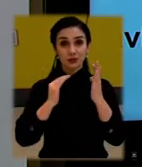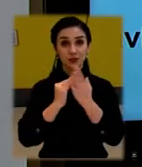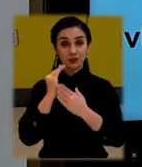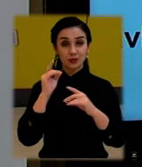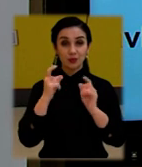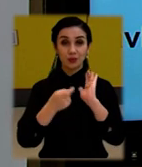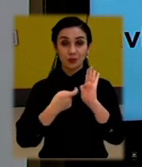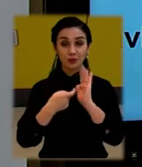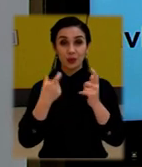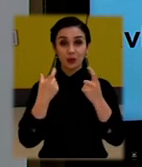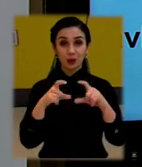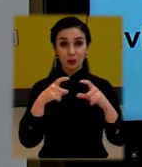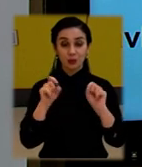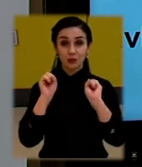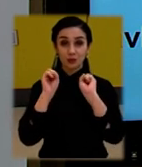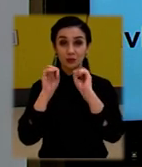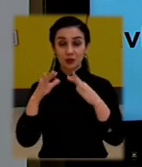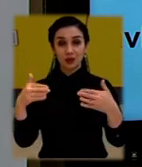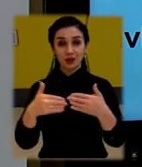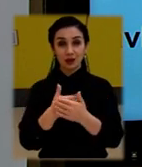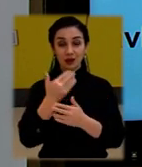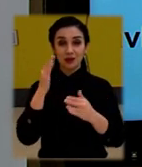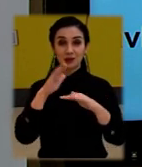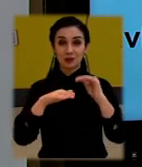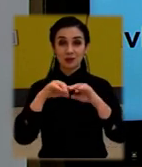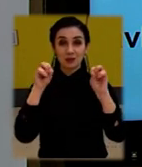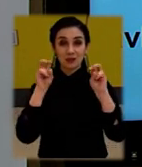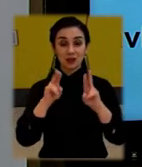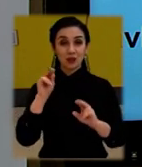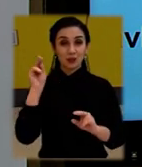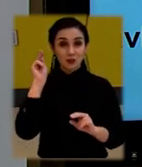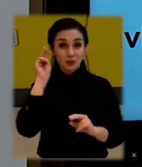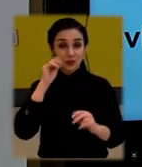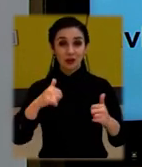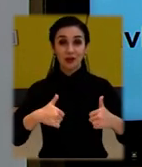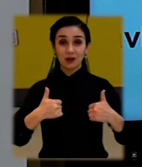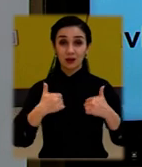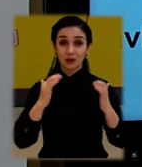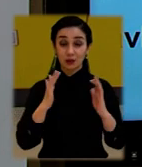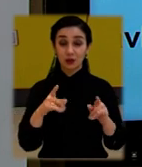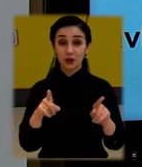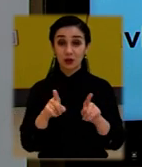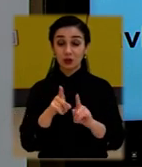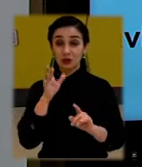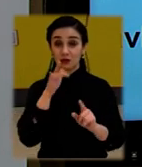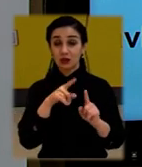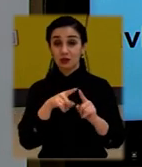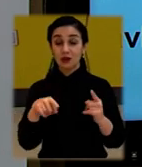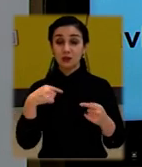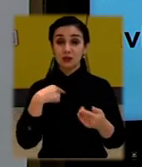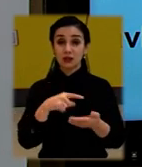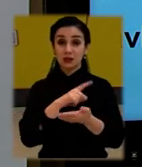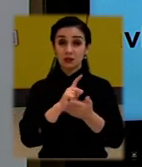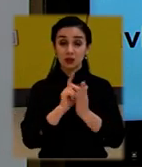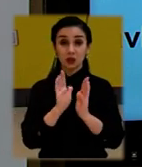yurtlariga imtihon topshirib, yangi kasb egasi bo'lishga harakat qilasiz. Ana o'shanday paytda bizga